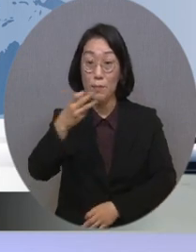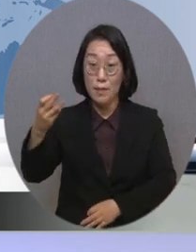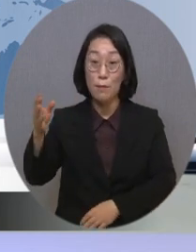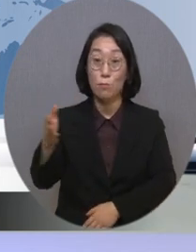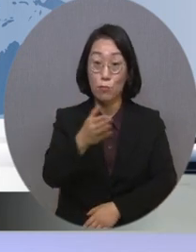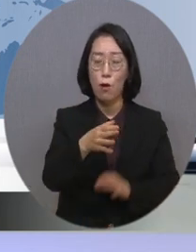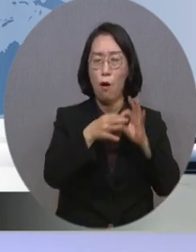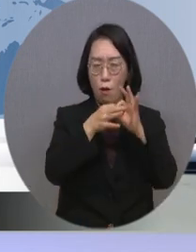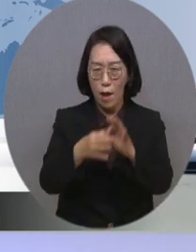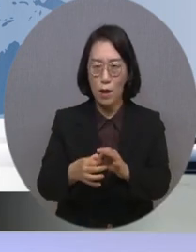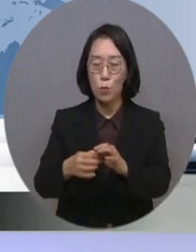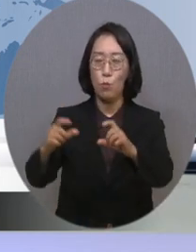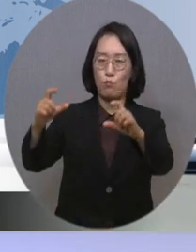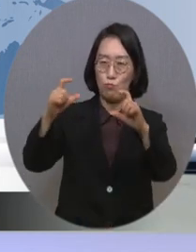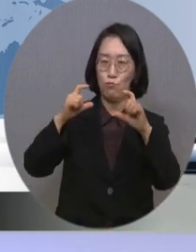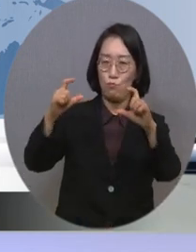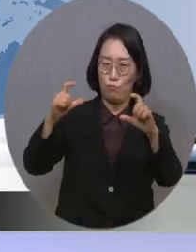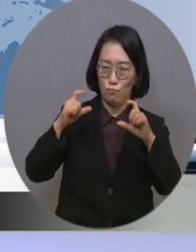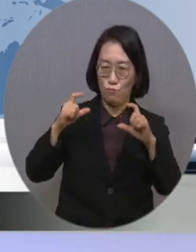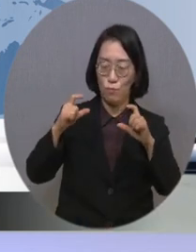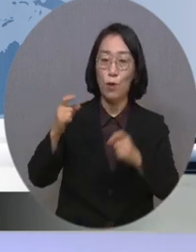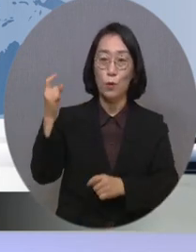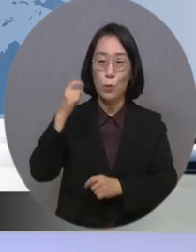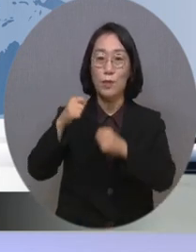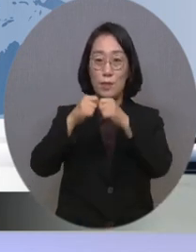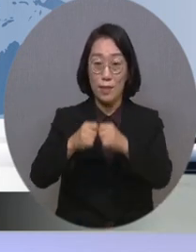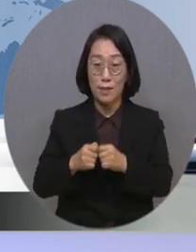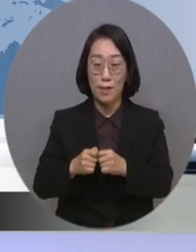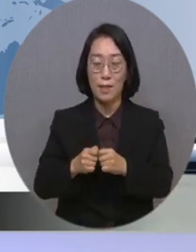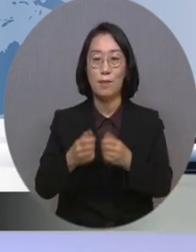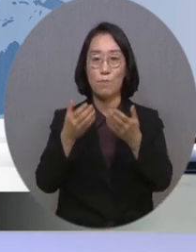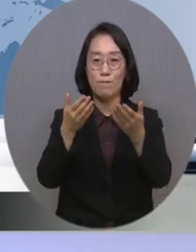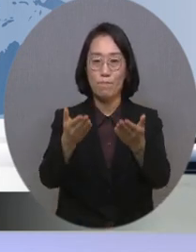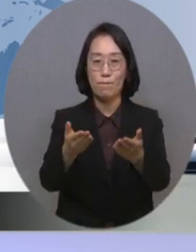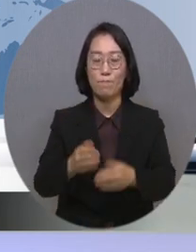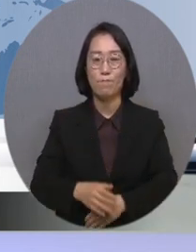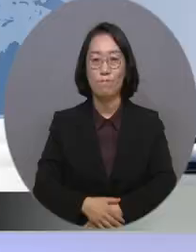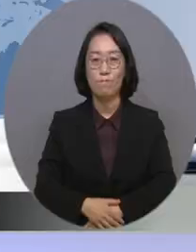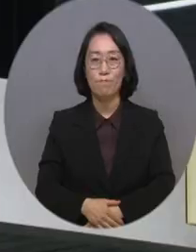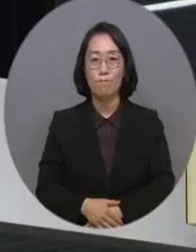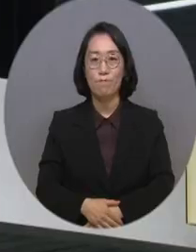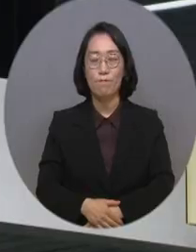연속해서 인정받게 됐는데요 자세한 소식 정도리 기자가 보도합니다